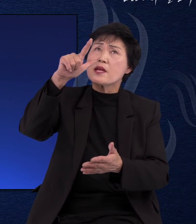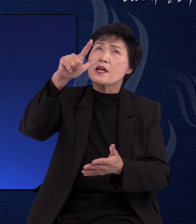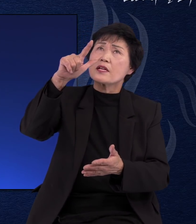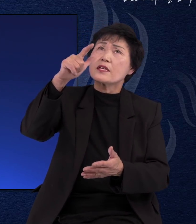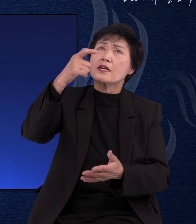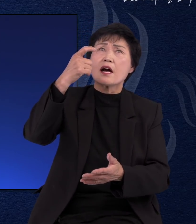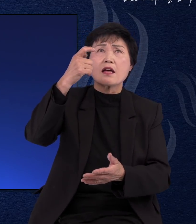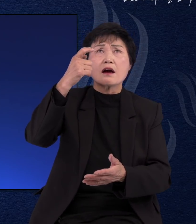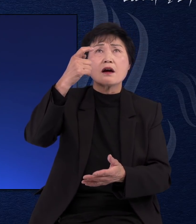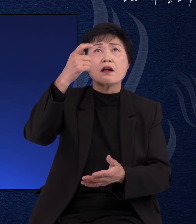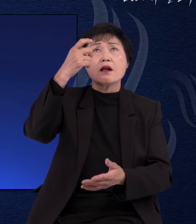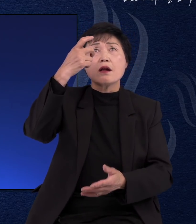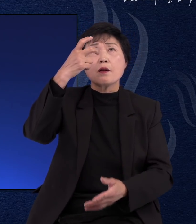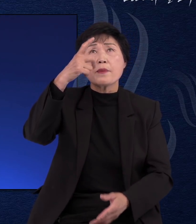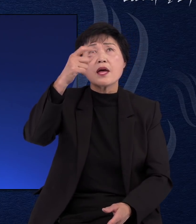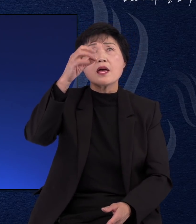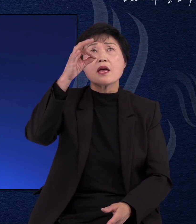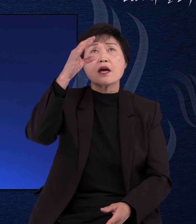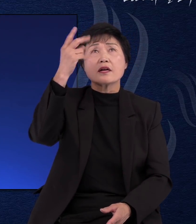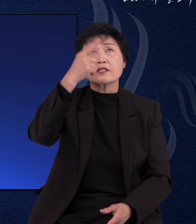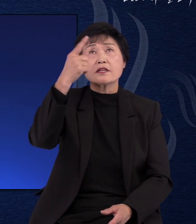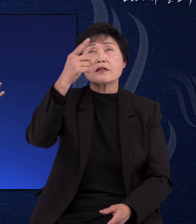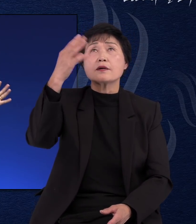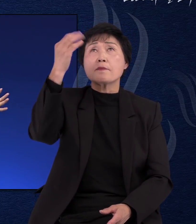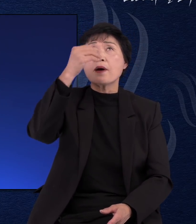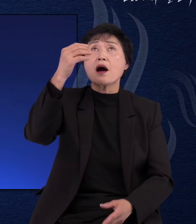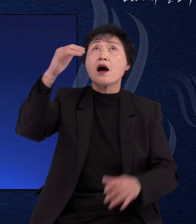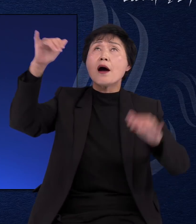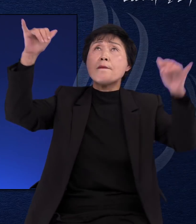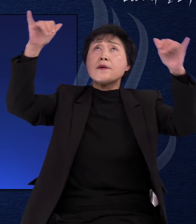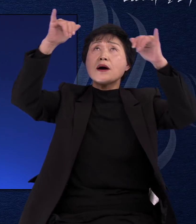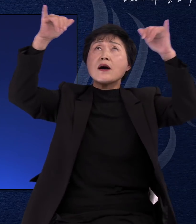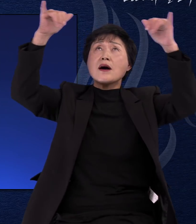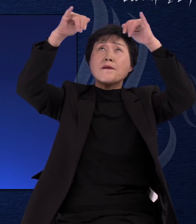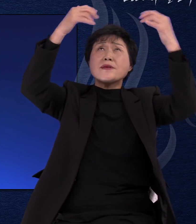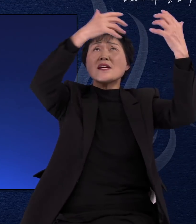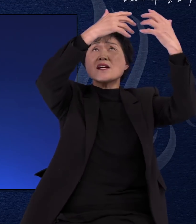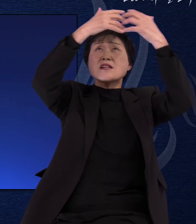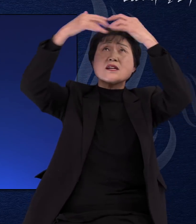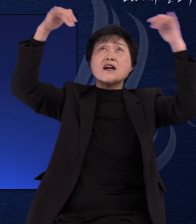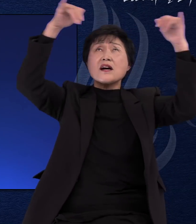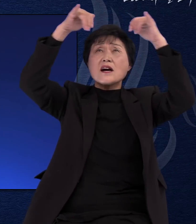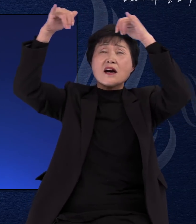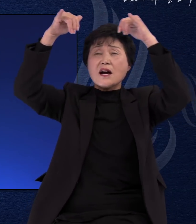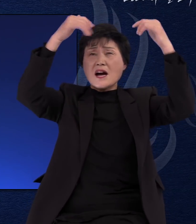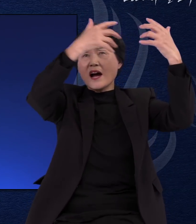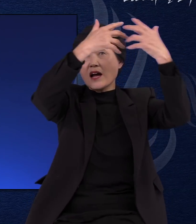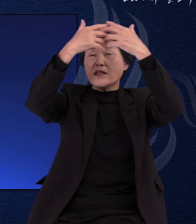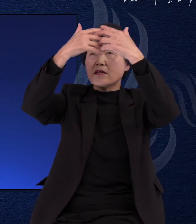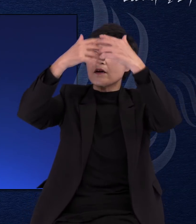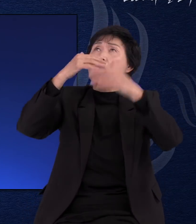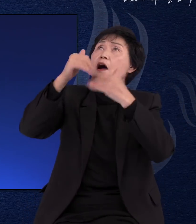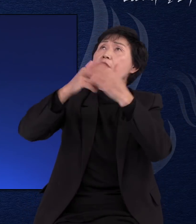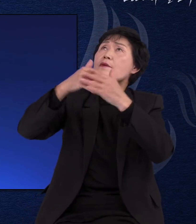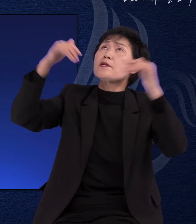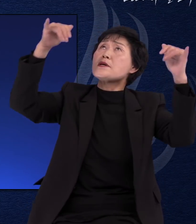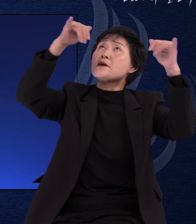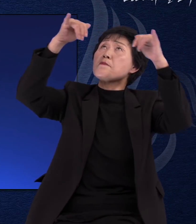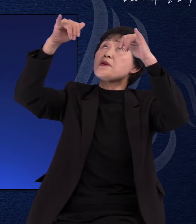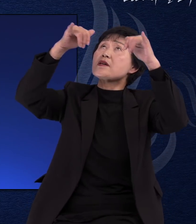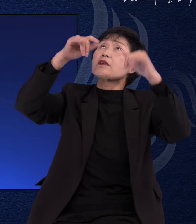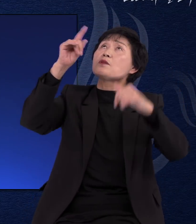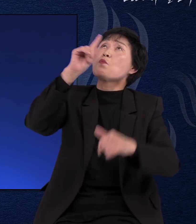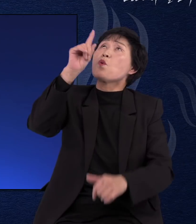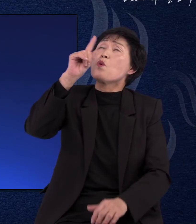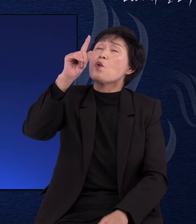10대가 되고 100대가 되고 1000대가 되고 10,000대가 되면서 하늘을 까맣게 덮어버립니다. 그때 하나님, 저 비행기가 뭡니까? 라고 제가 16년